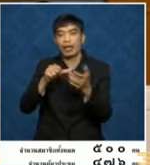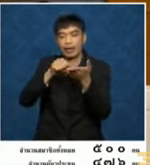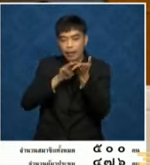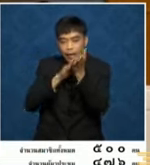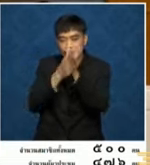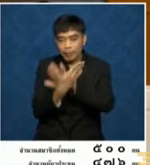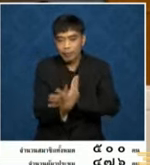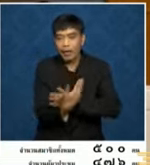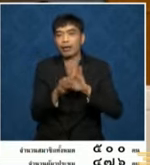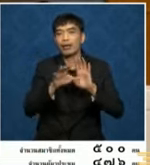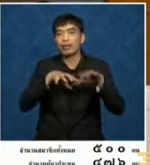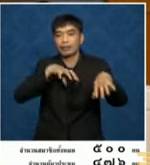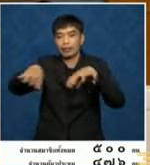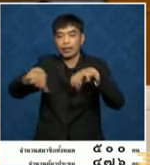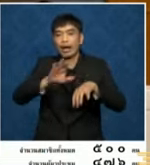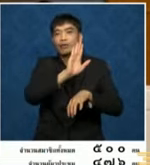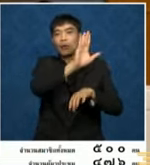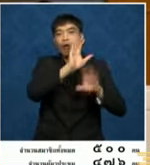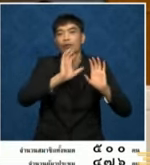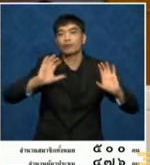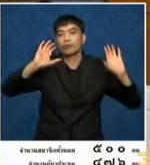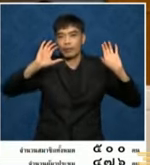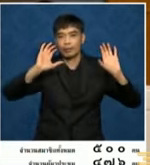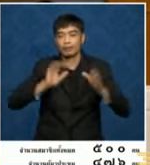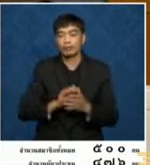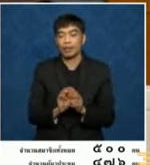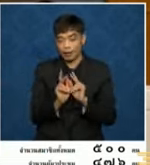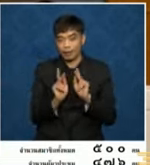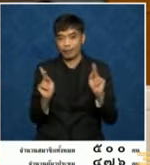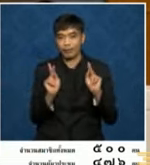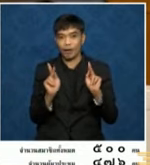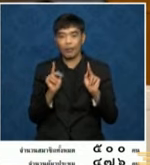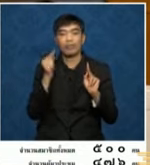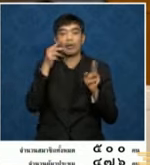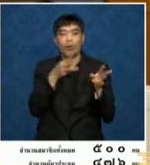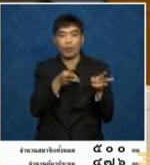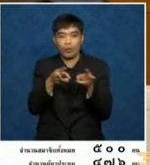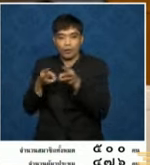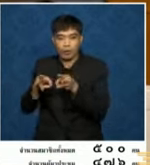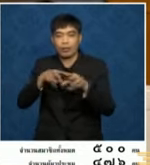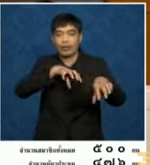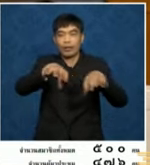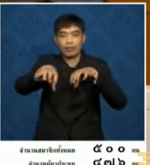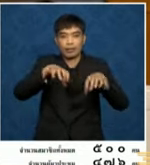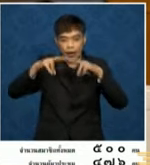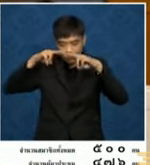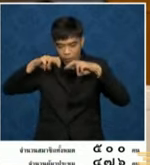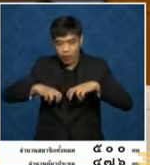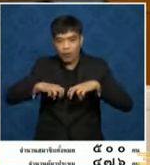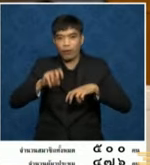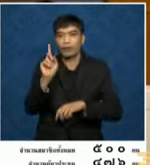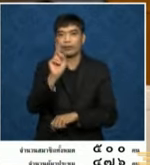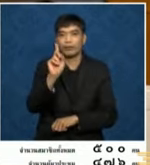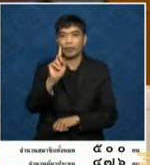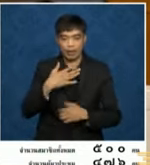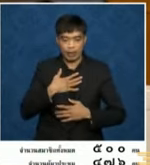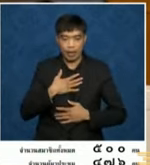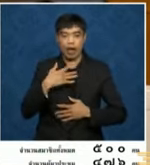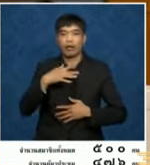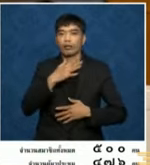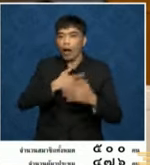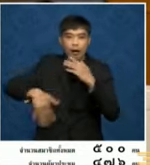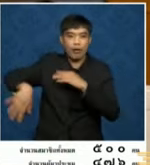จัดการภาครัฐซึ่งคณะกรรมการนะครับได้มีหลักการนะครับในการพิจารณาอย่างนี้ครับผมเองจะขอตอบโดยรวม